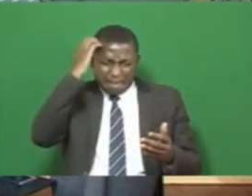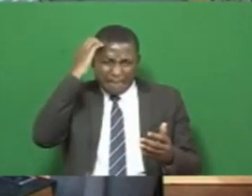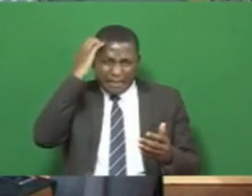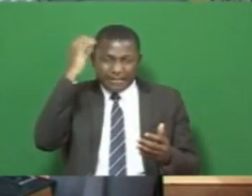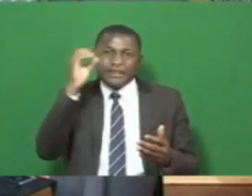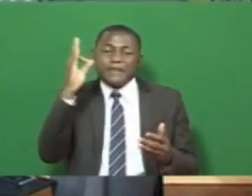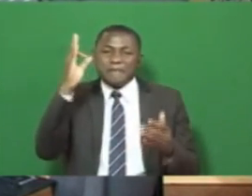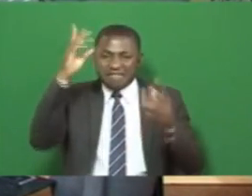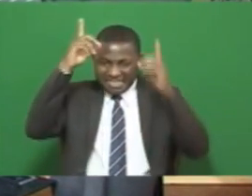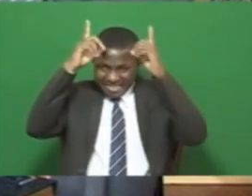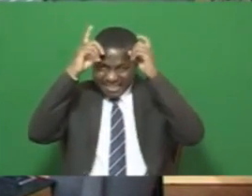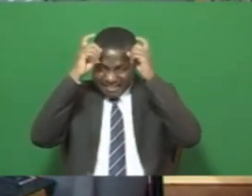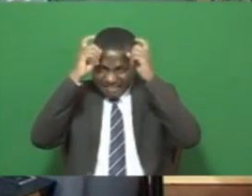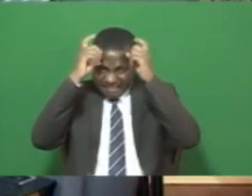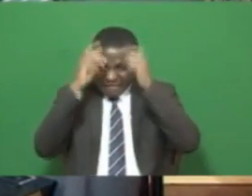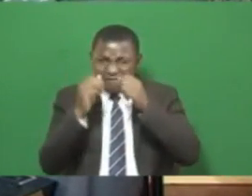mupfungwa maRusifa.